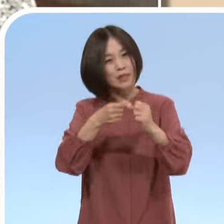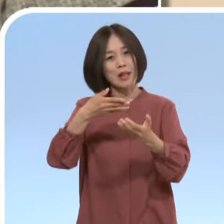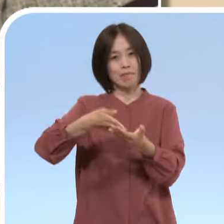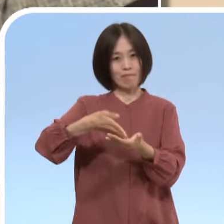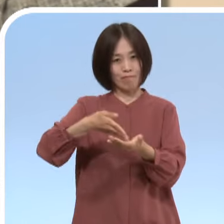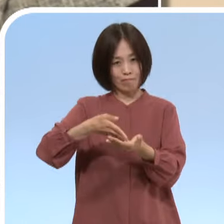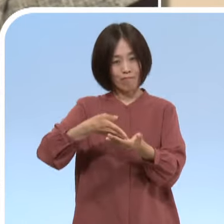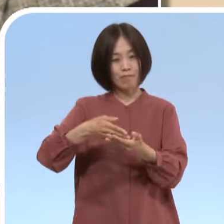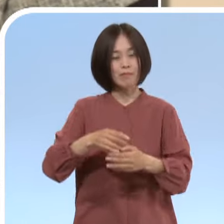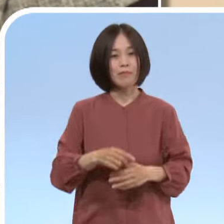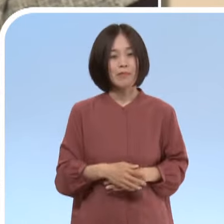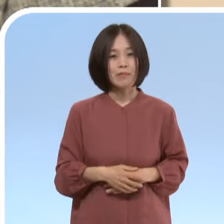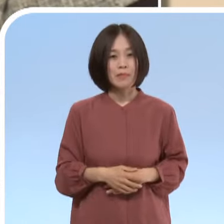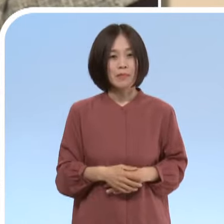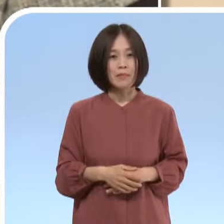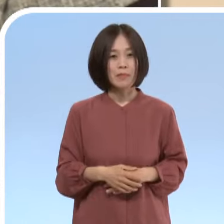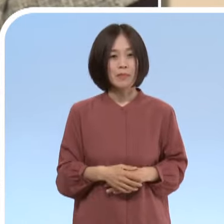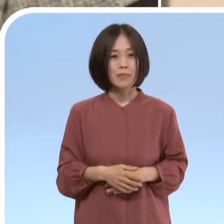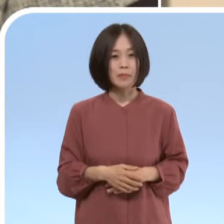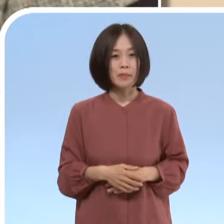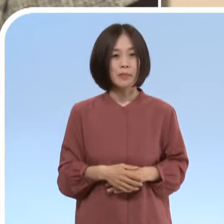たいと語りました。